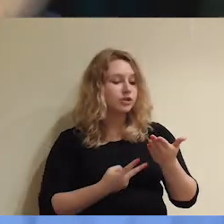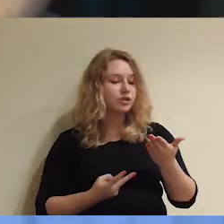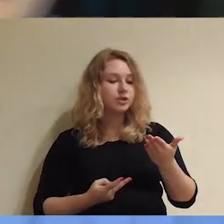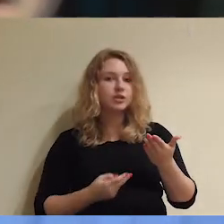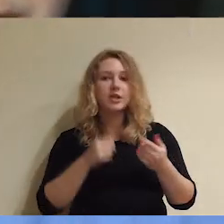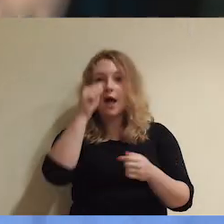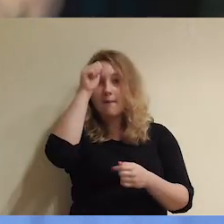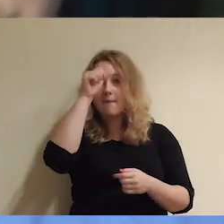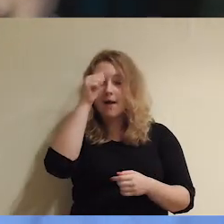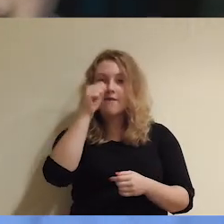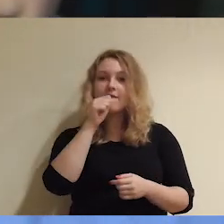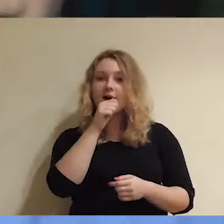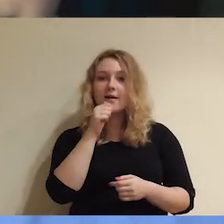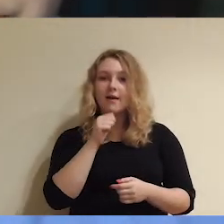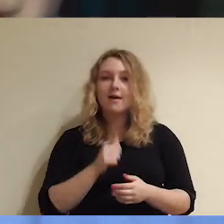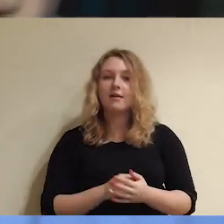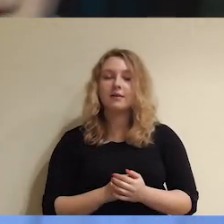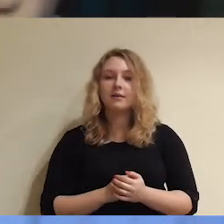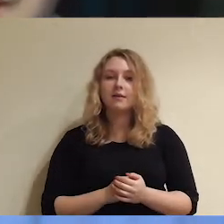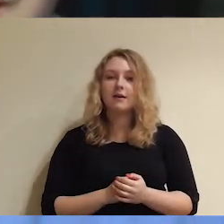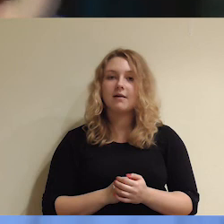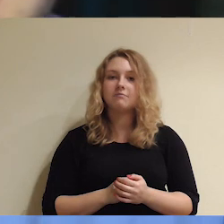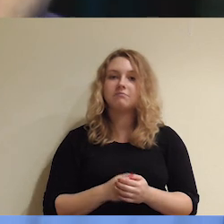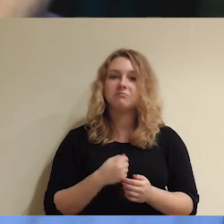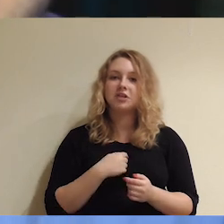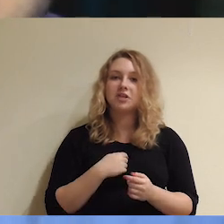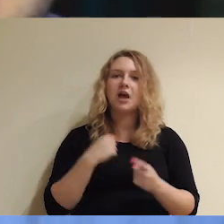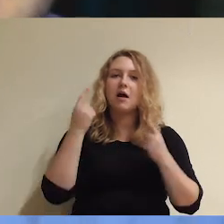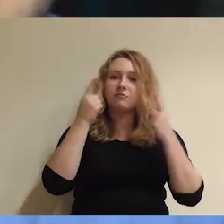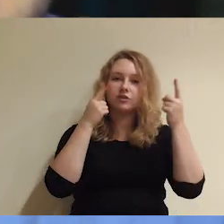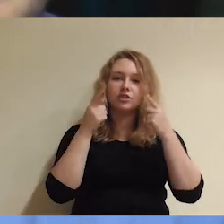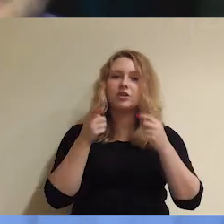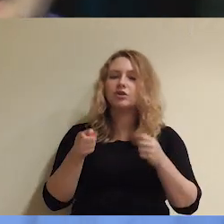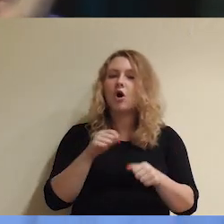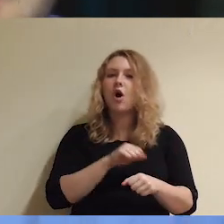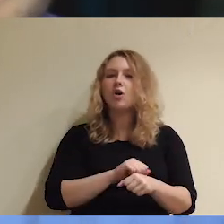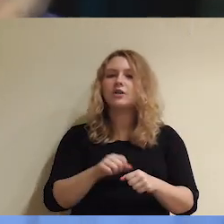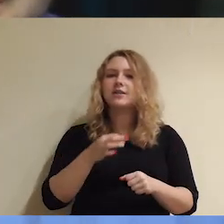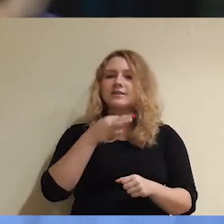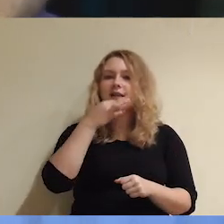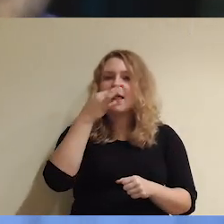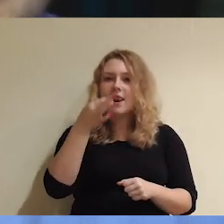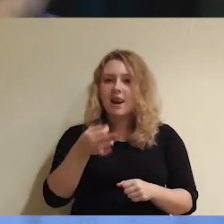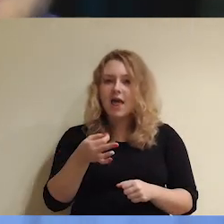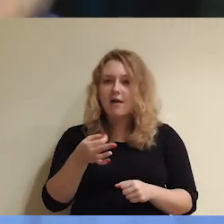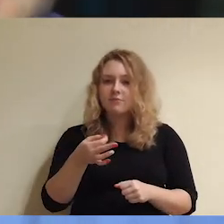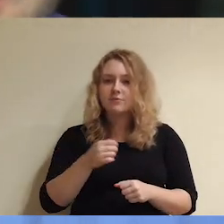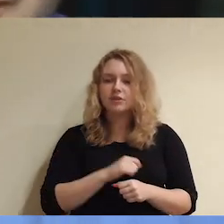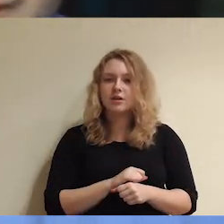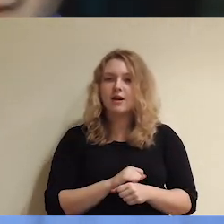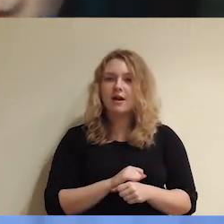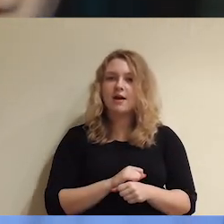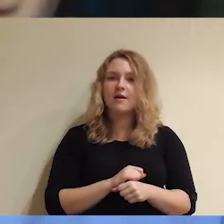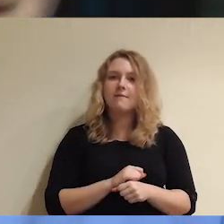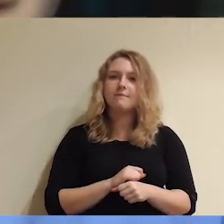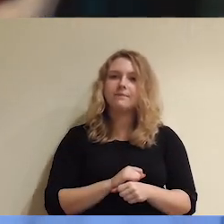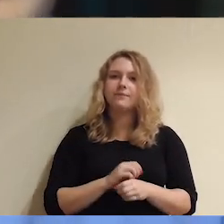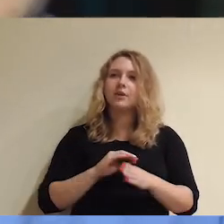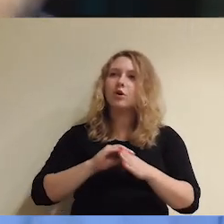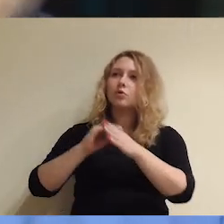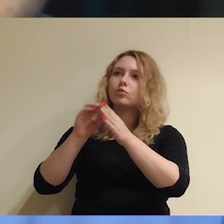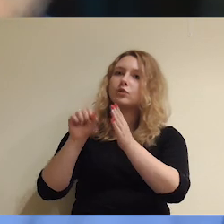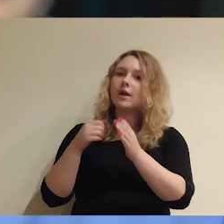Świętego i rozważanie, które jest naprawdę genialne. Myślę, że takie postanowienie będzie dużo, dużo bardziej kształtujące